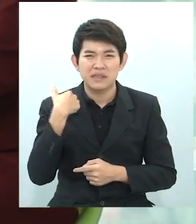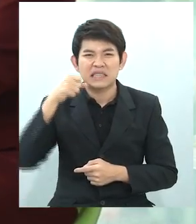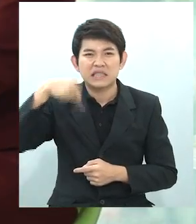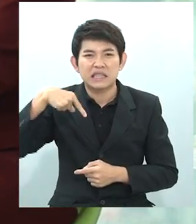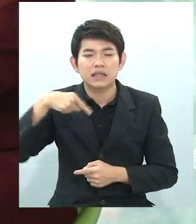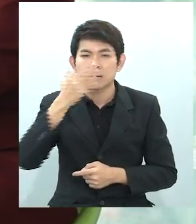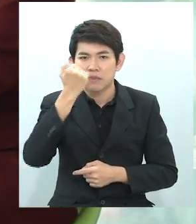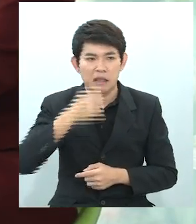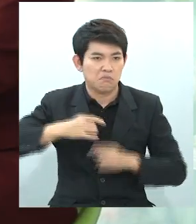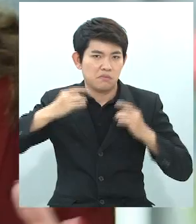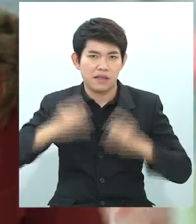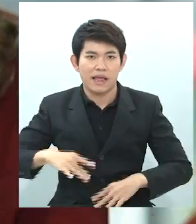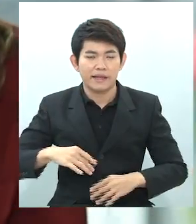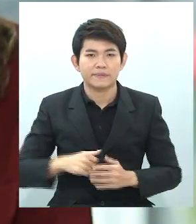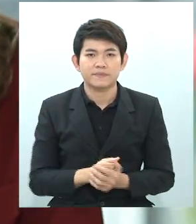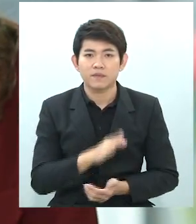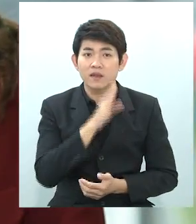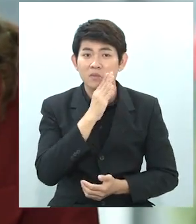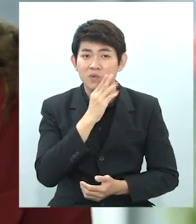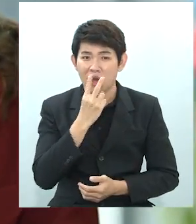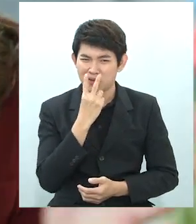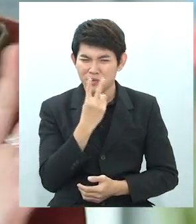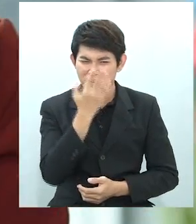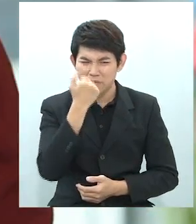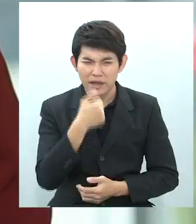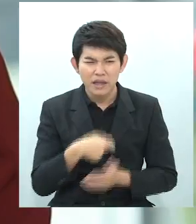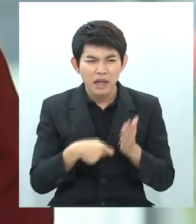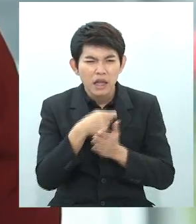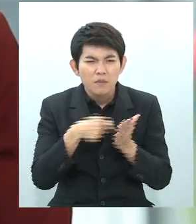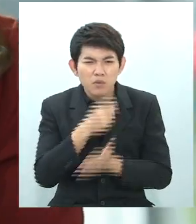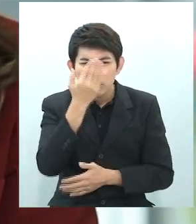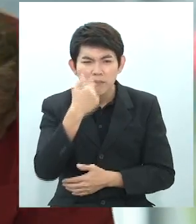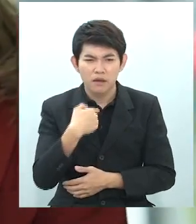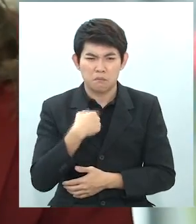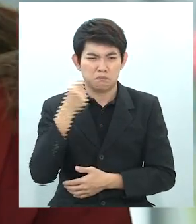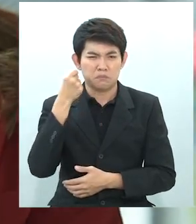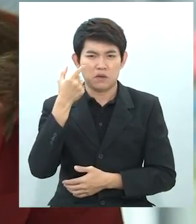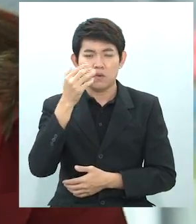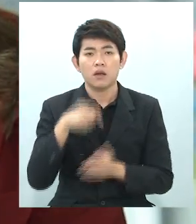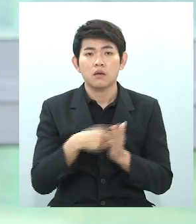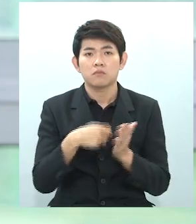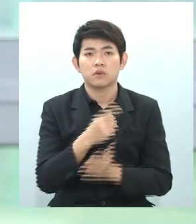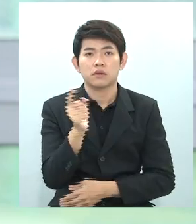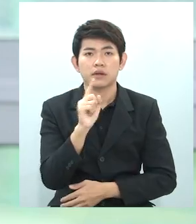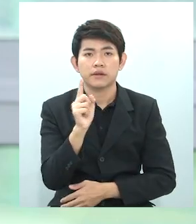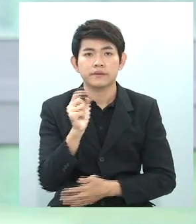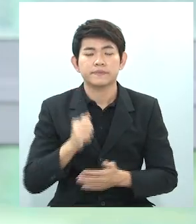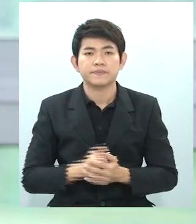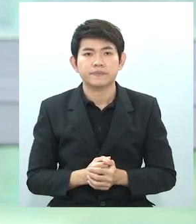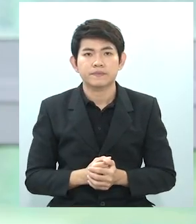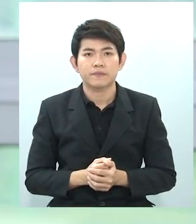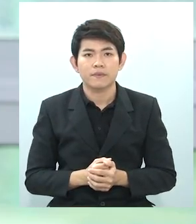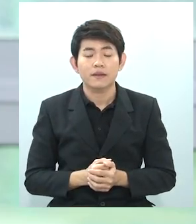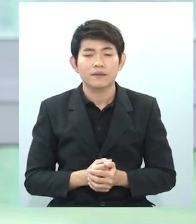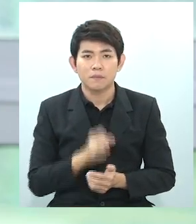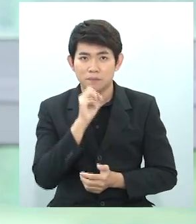รุนแรงที่สูงที่สุดนะคะ ถ้าย้อนกลับไปดูเนี่ยสาเหตุของการเกิดสิวจริงๆเนี่ยมันเกิดขึ้นจากอะไรได้บ้างคะคุณหมอ ก็จริงๆก็ต้องบอกว่